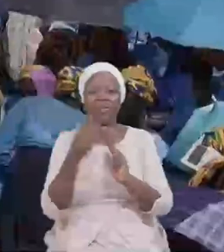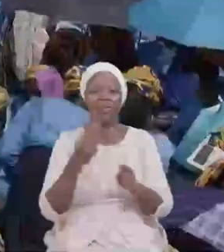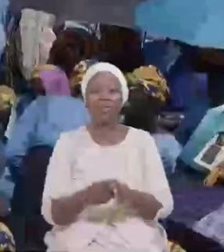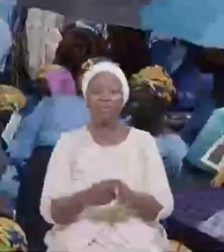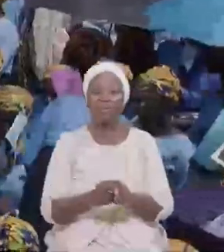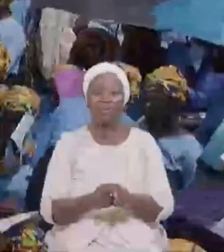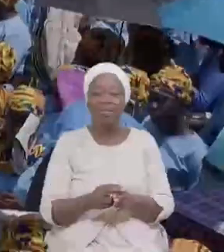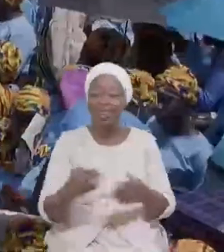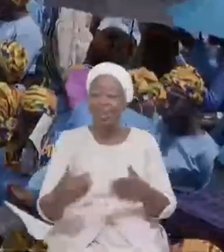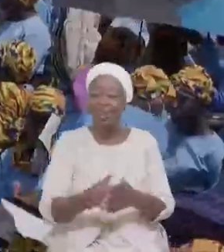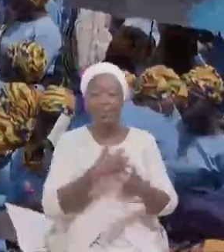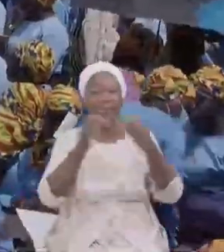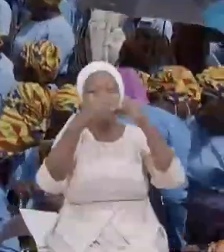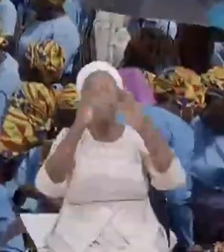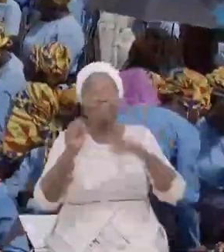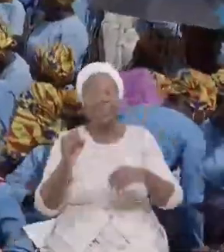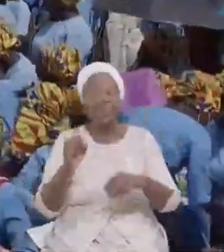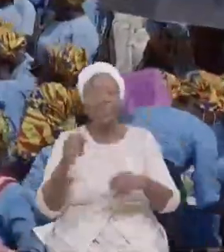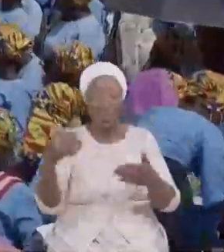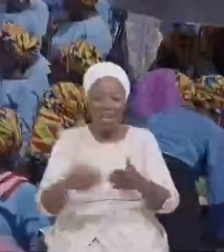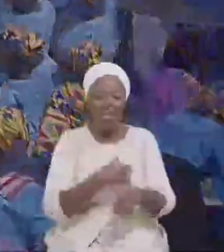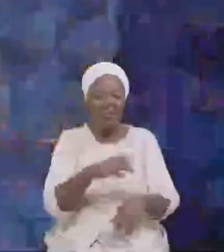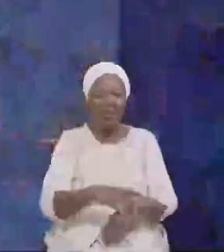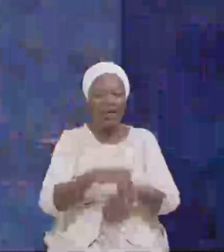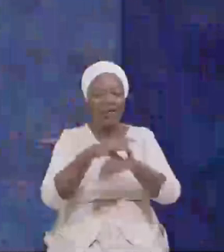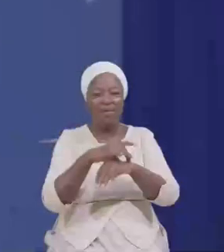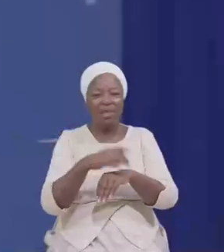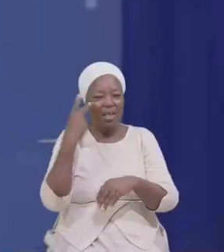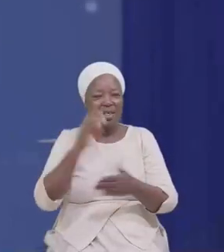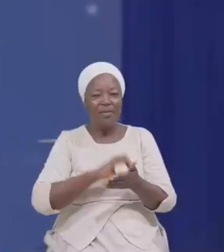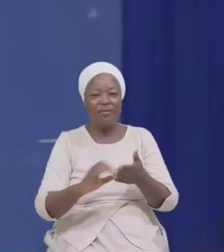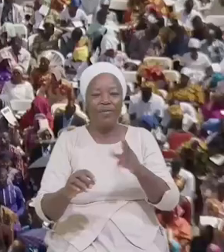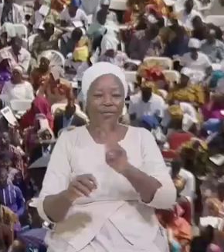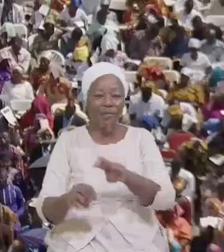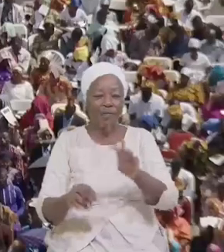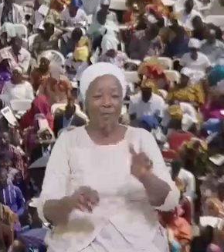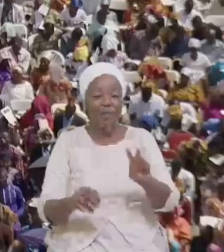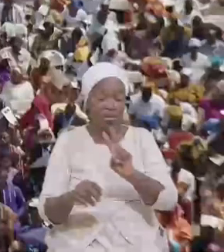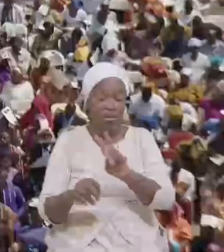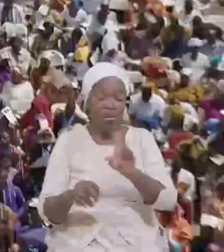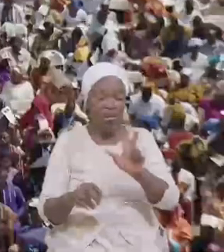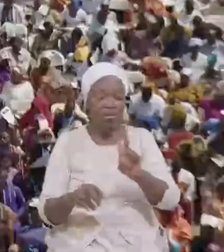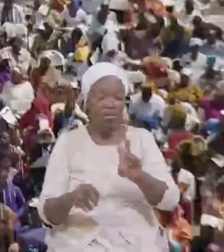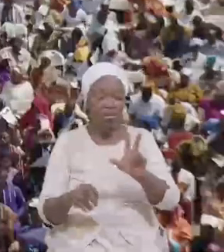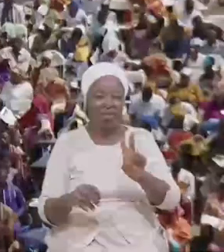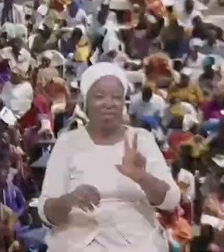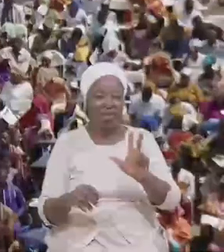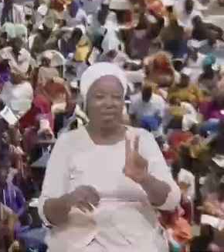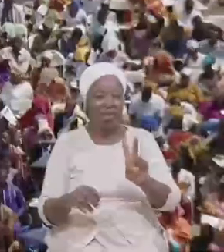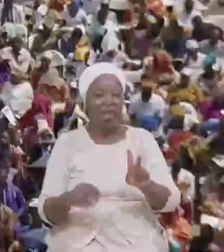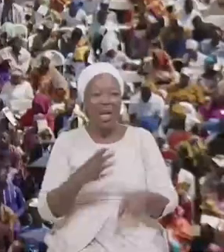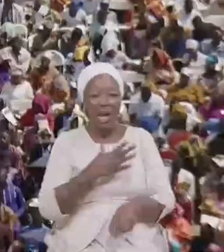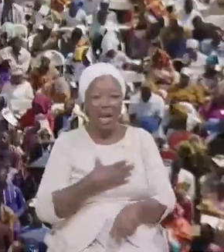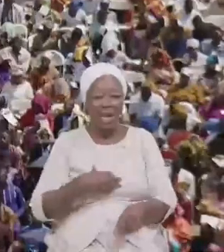Nouveaux cieux et nouvelle terre. Verset 23. Verset 23. À chaque nouvelle